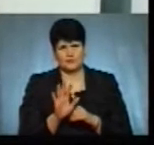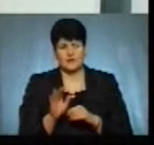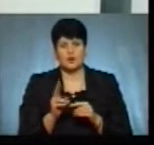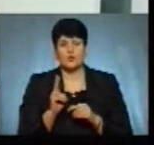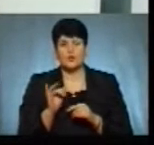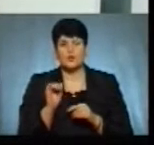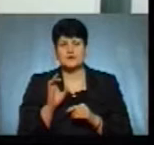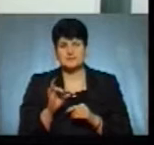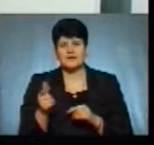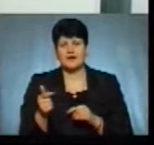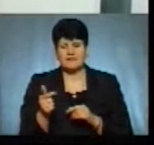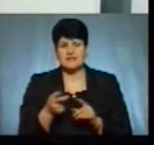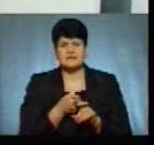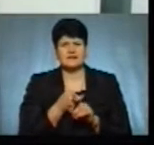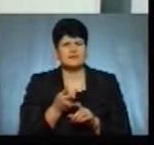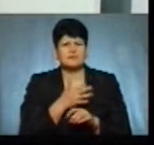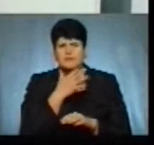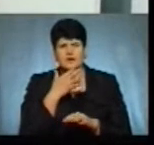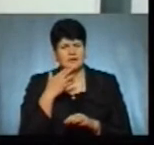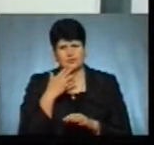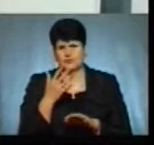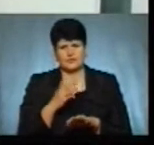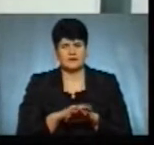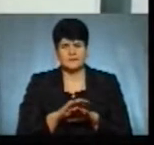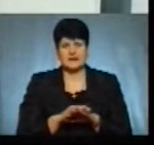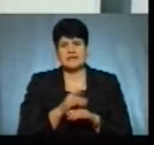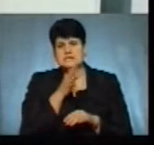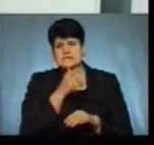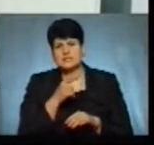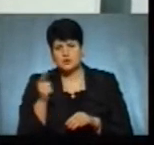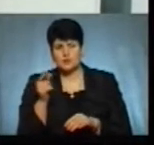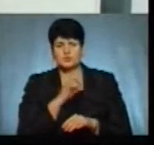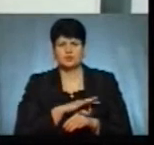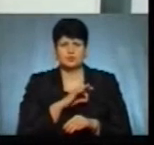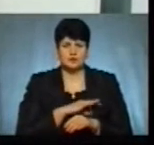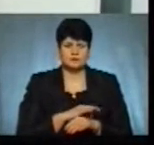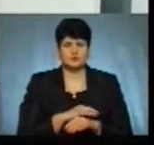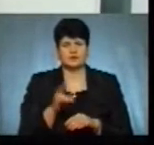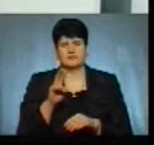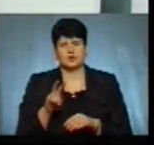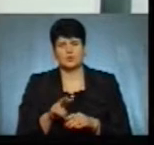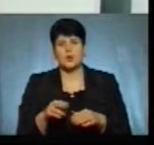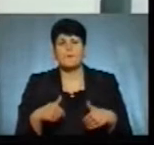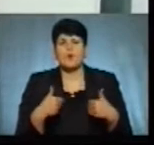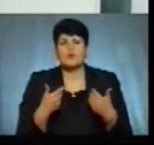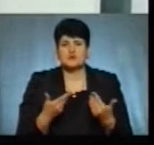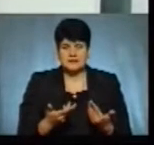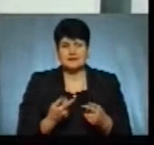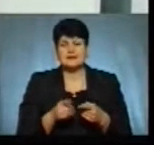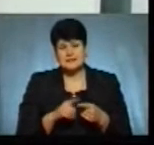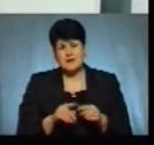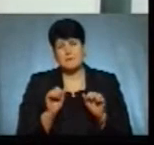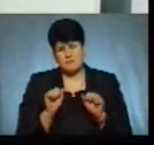гривні залежить від дуже багатьох факторів. В першу чергу сезонності, попиту на валюту, пропозиції валюту. Ну, певним чином це